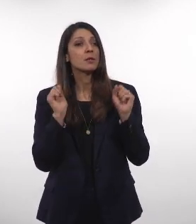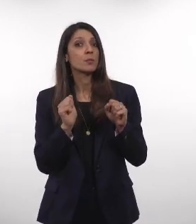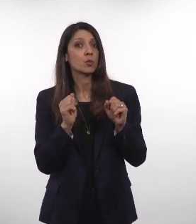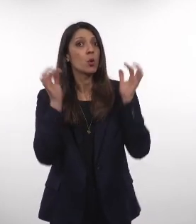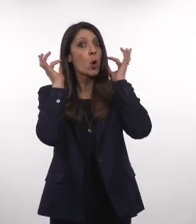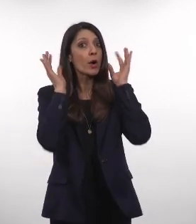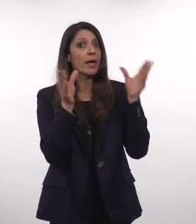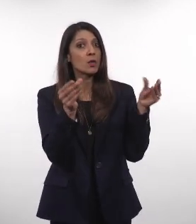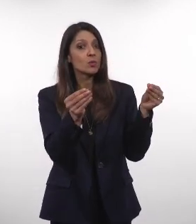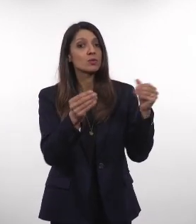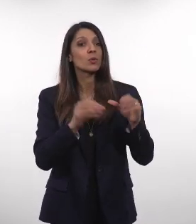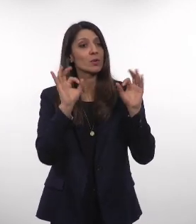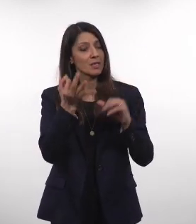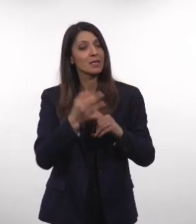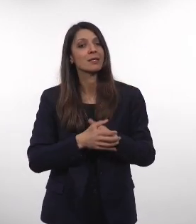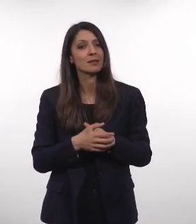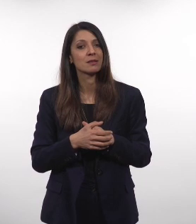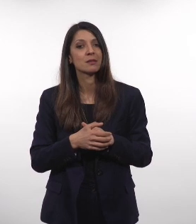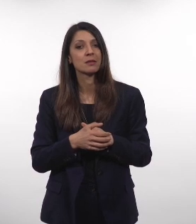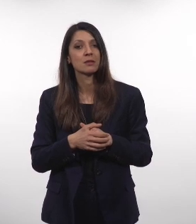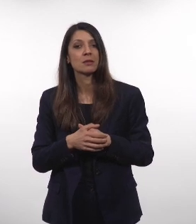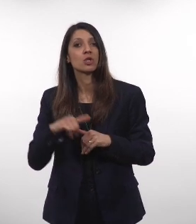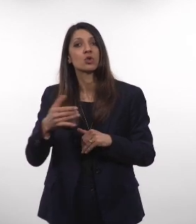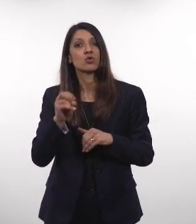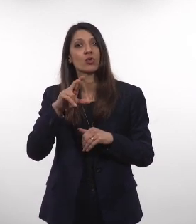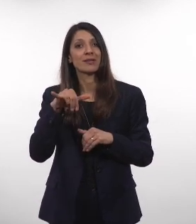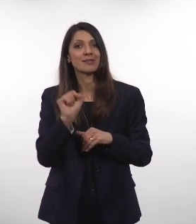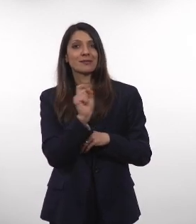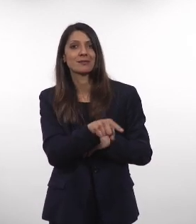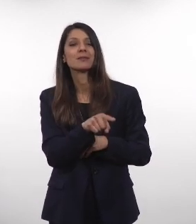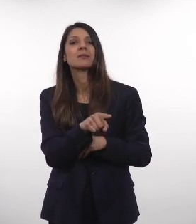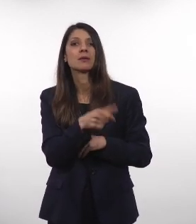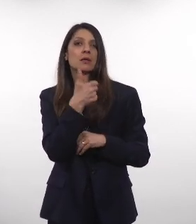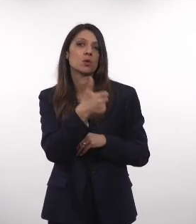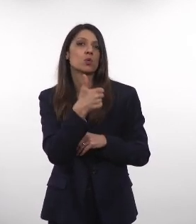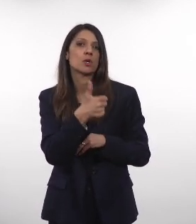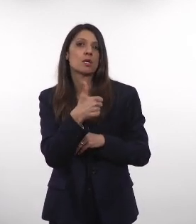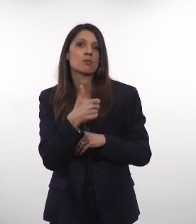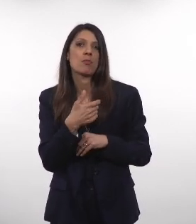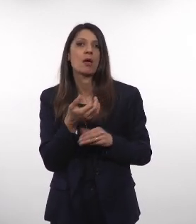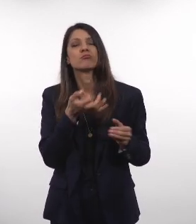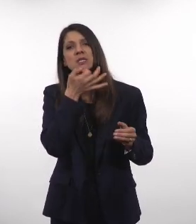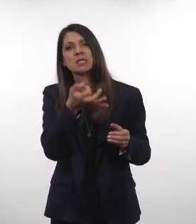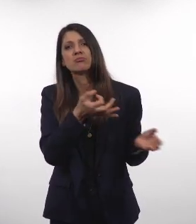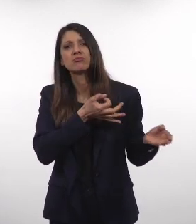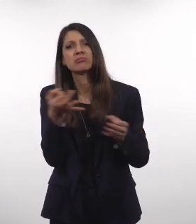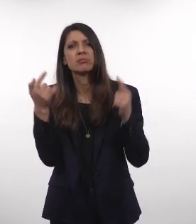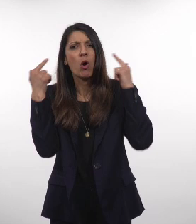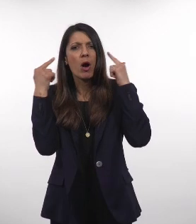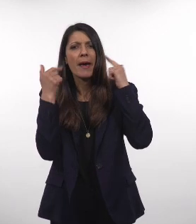oreilles? Ouais. C'est à Joris. Il semble se plaindre régulièrement d'avoir mal aux